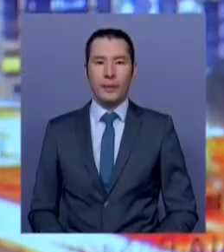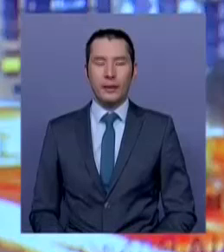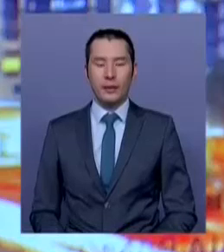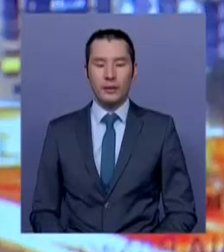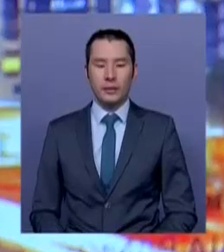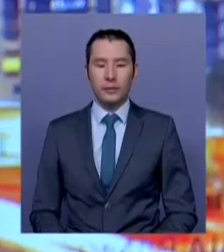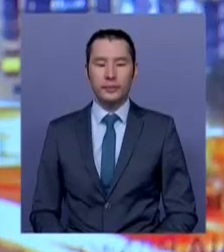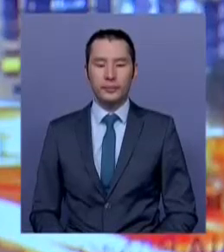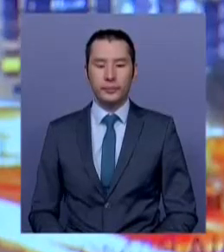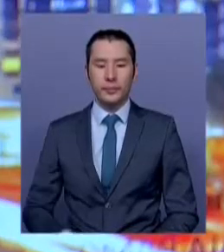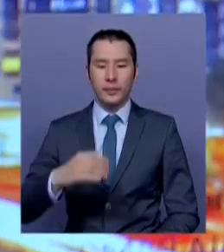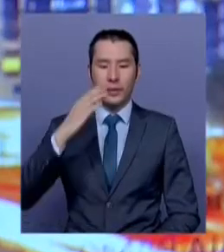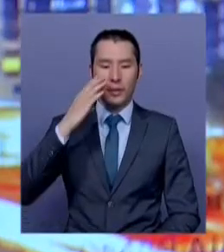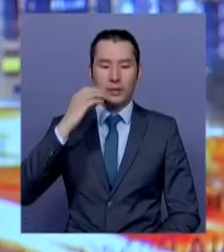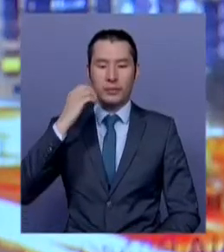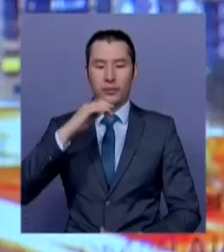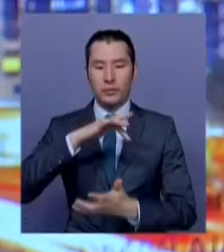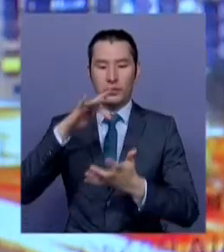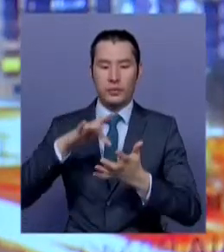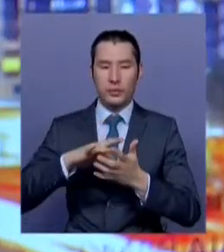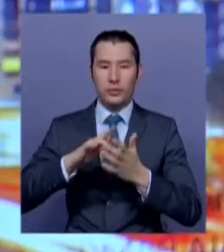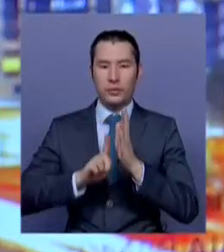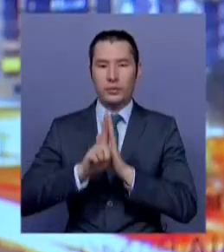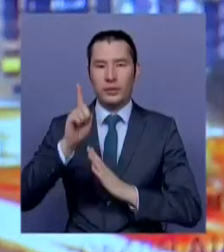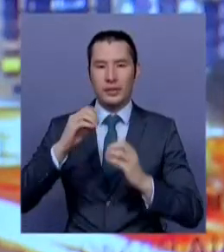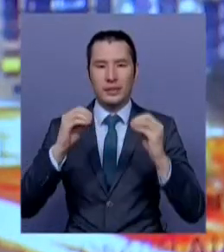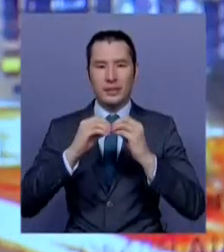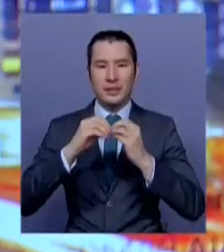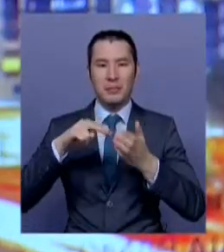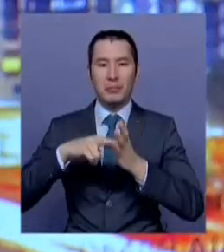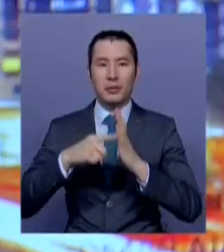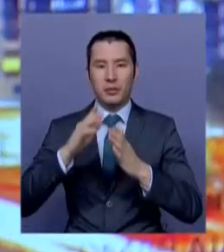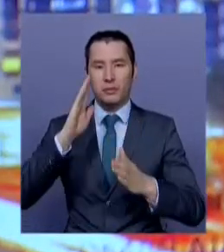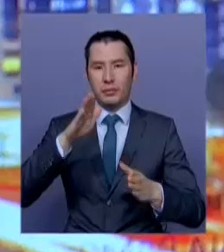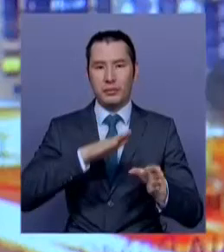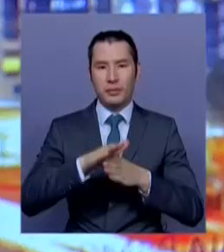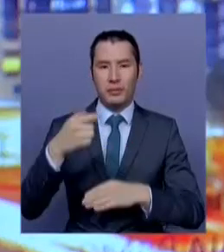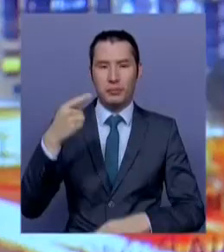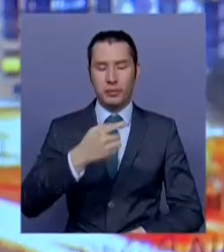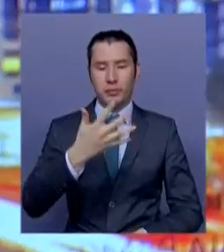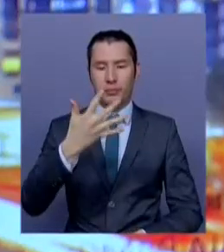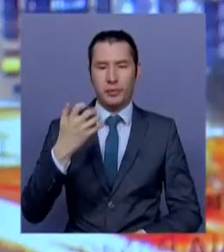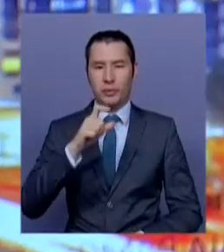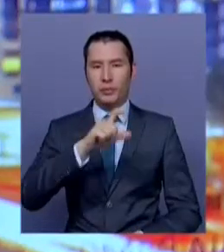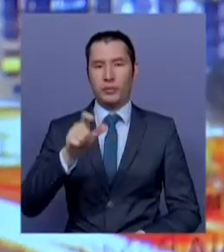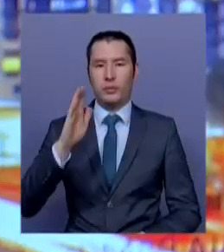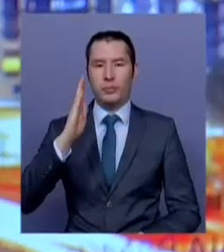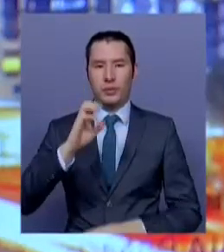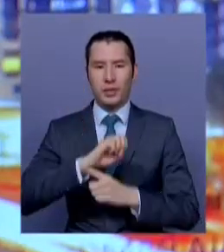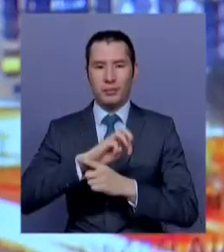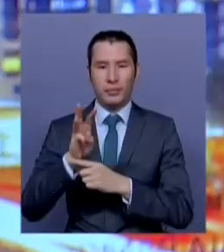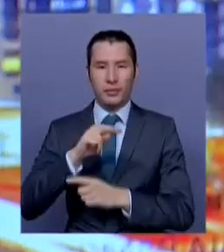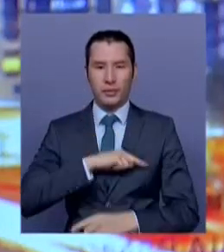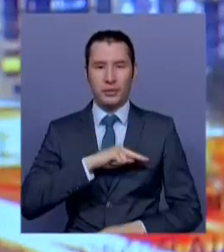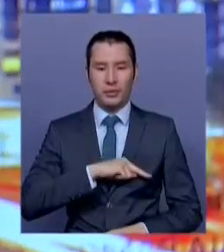Алматыдағы индустриалды аймақта биыл 10 жоба іске қосылады. Тиісінше 1500-ге жуық адам жұмыспен қамтылмақ. Бұл